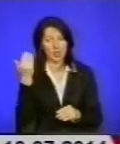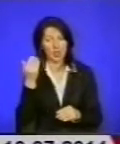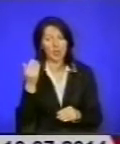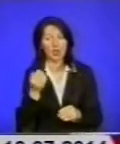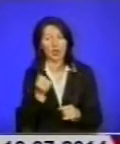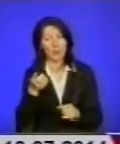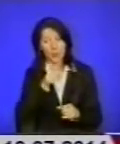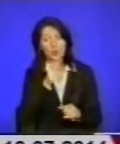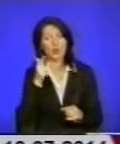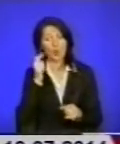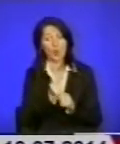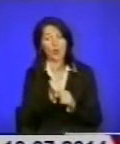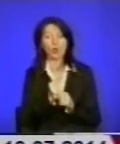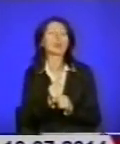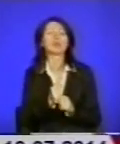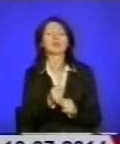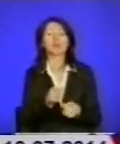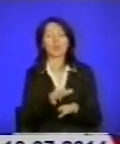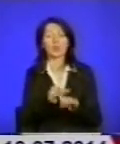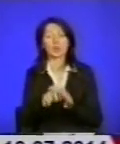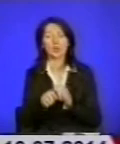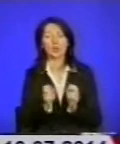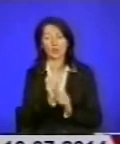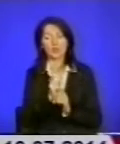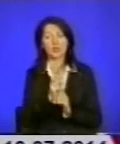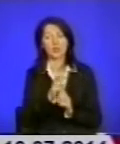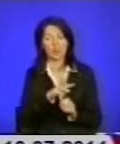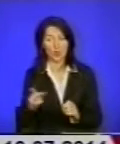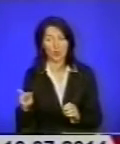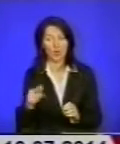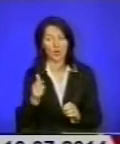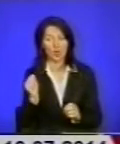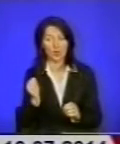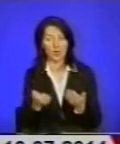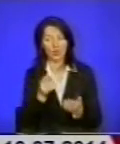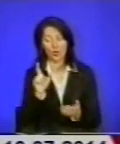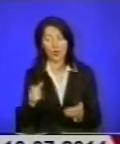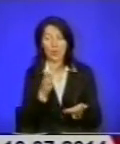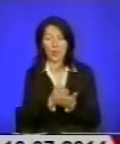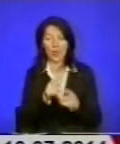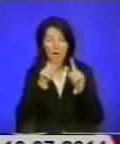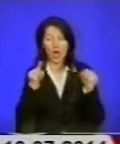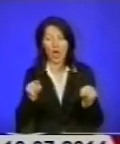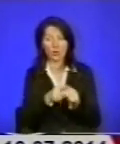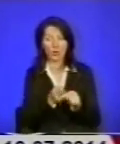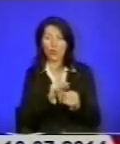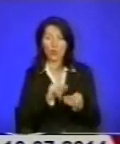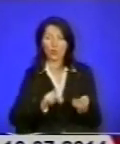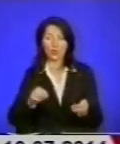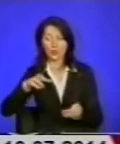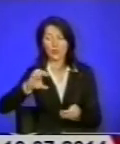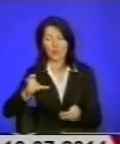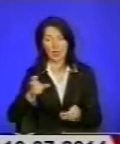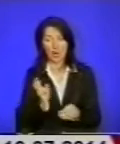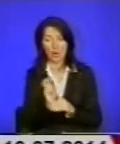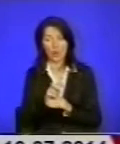мільйонів гривень. Якщо людина має індивідуальну карту реабілітації, яку виписують МСЕКи, вона приходить в управління